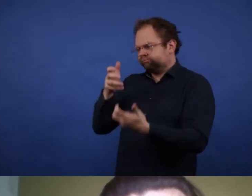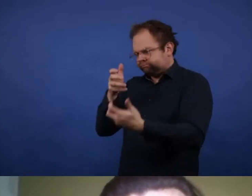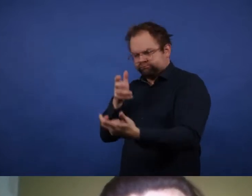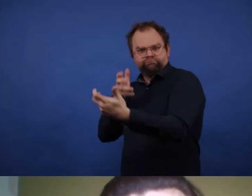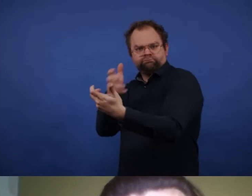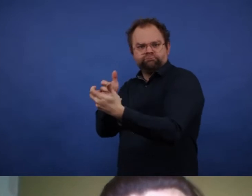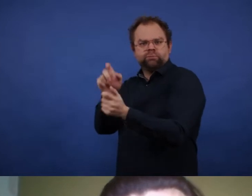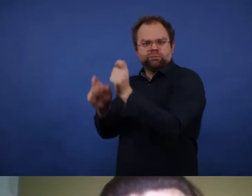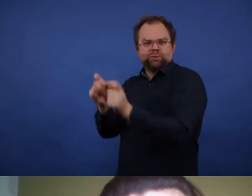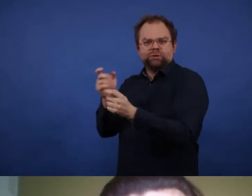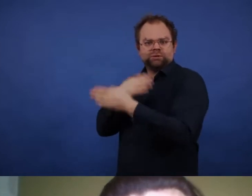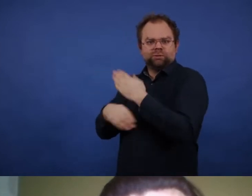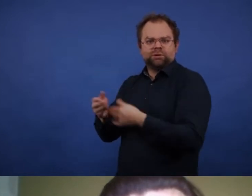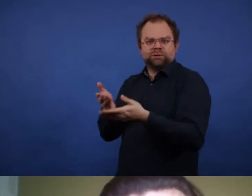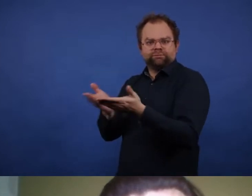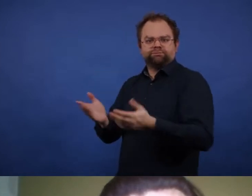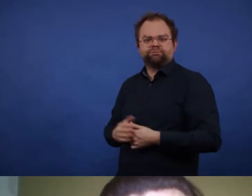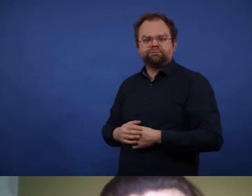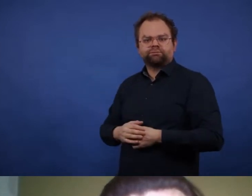بنتكلم عن حرب